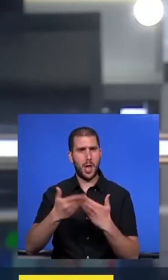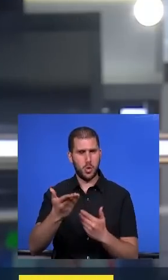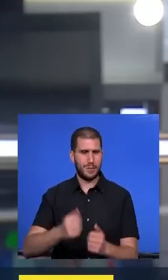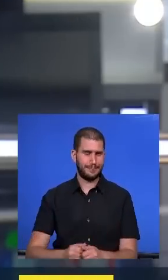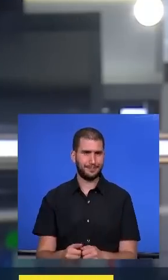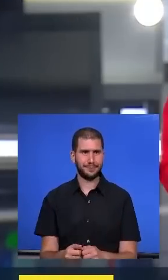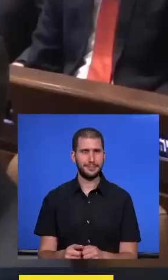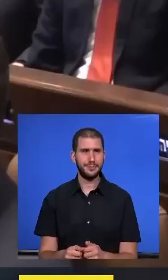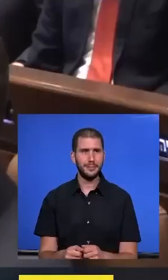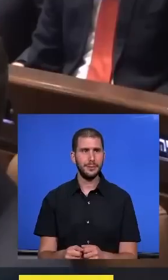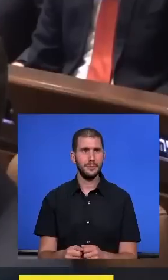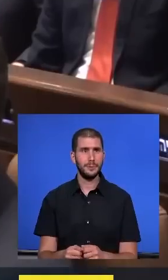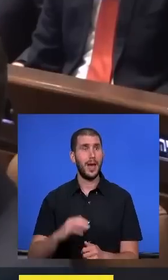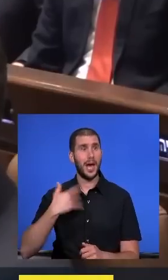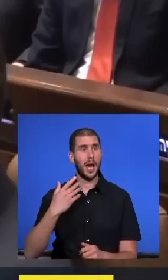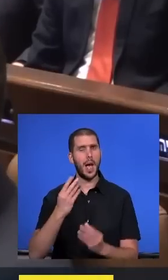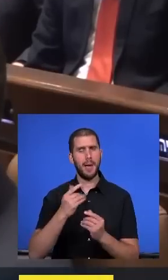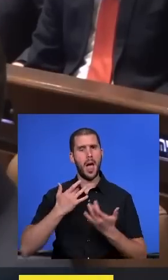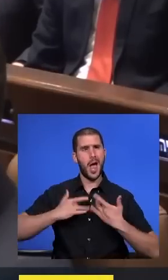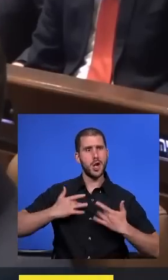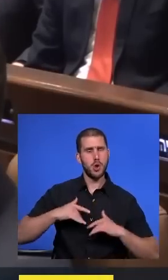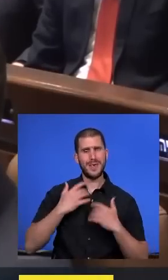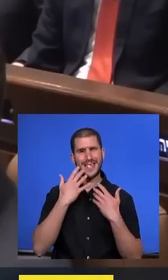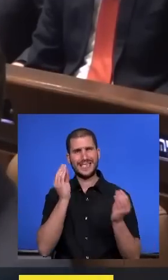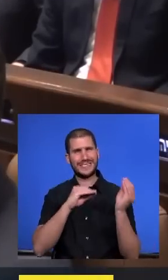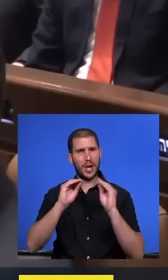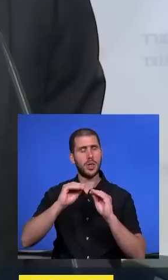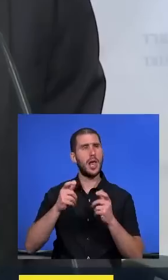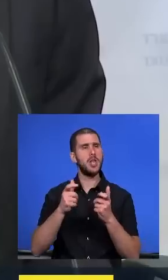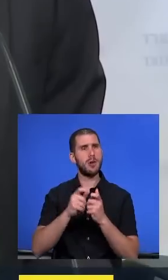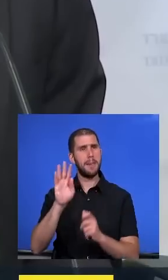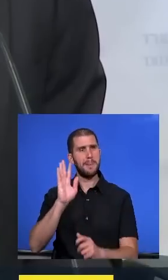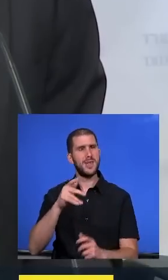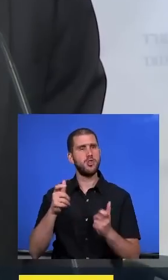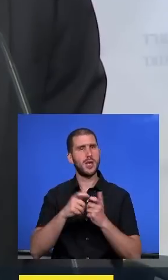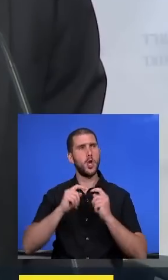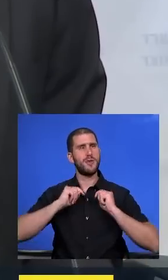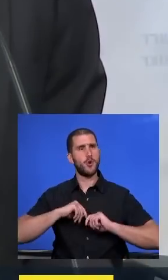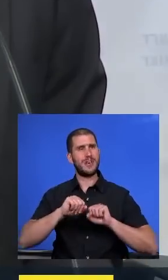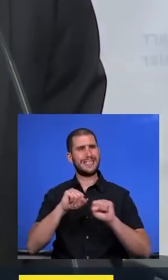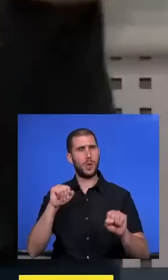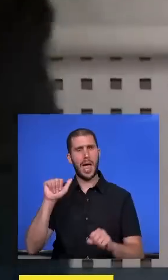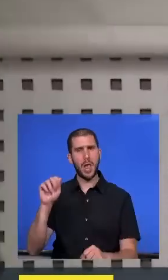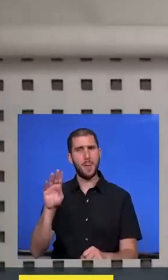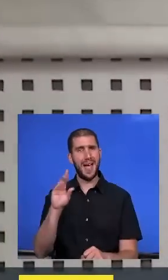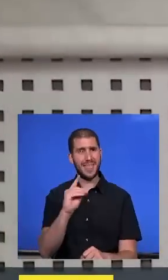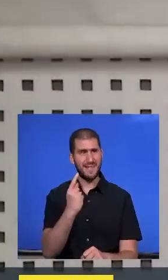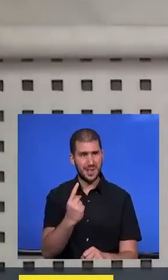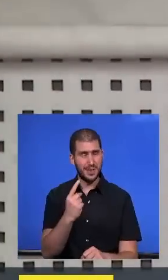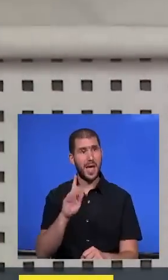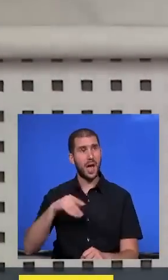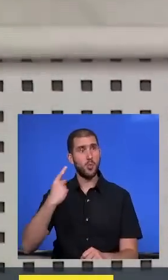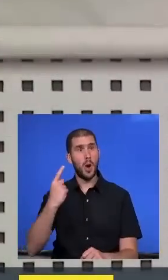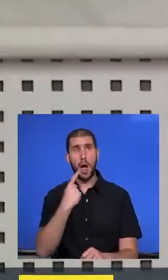הזאת. אחרי שורה של החשות וגרסאות מצד לשכת נתניהו ולשכת יושב ראש ההסתדרות, ארנון בר דוד, ואחרי